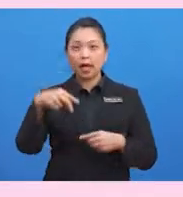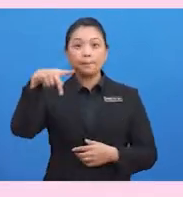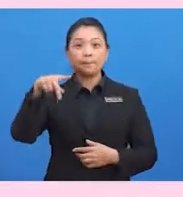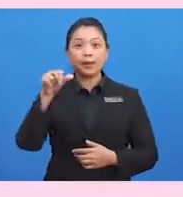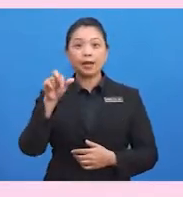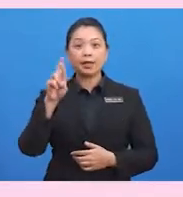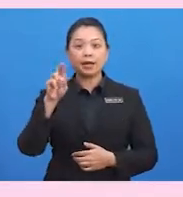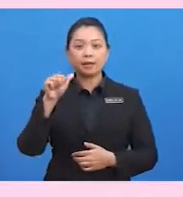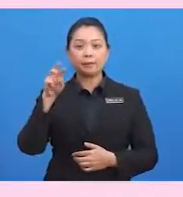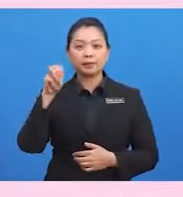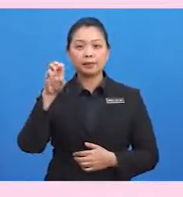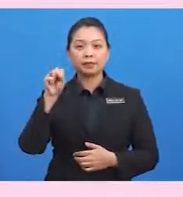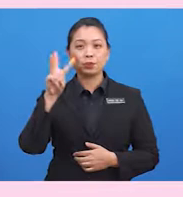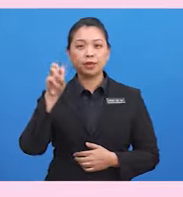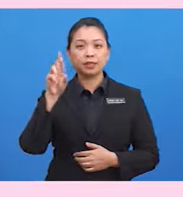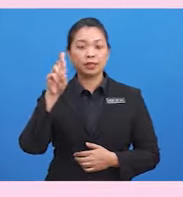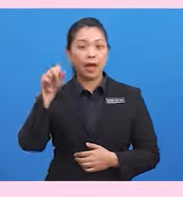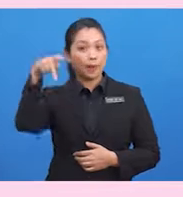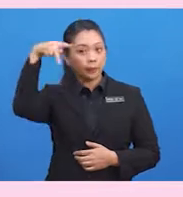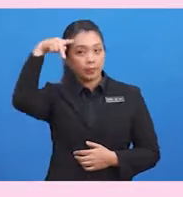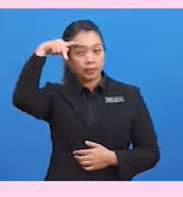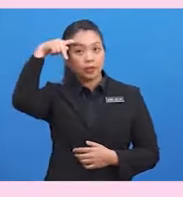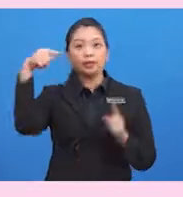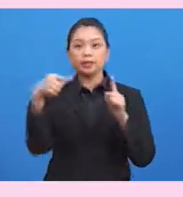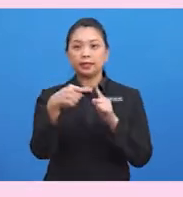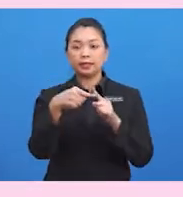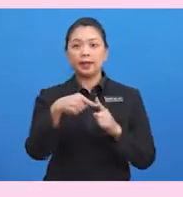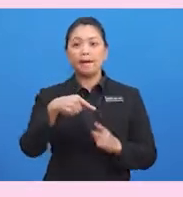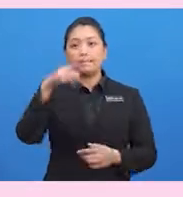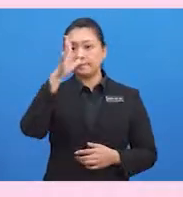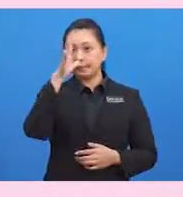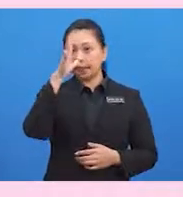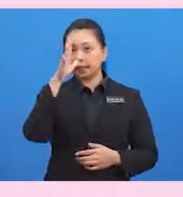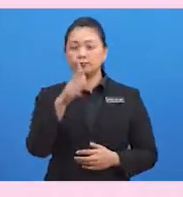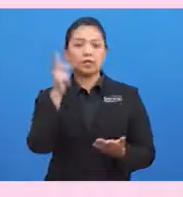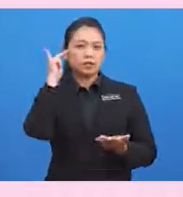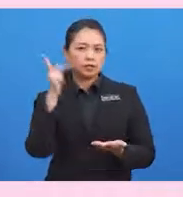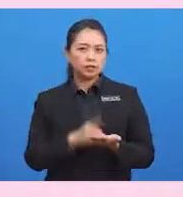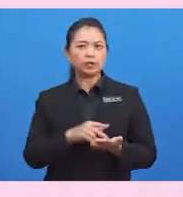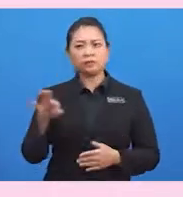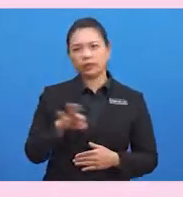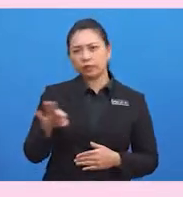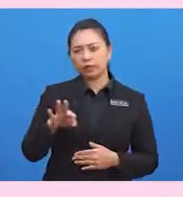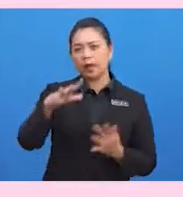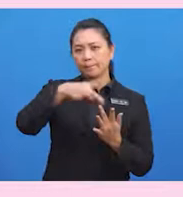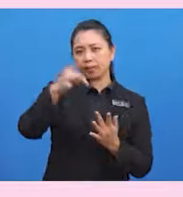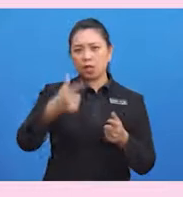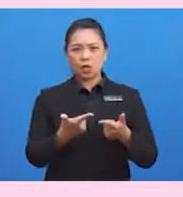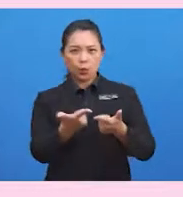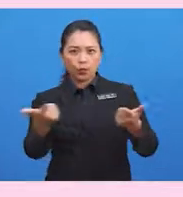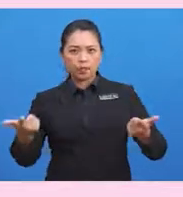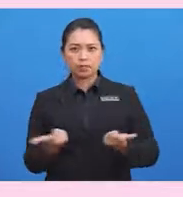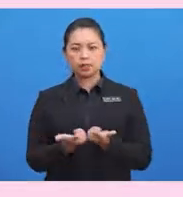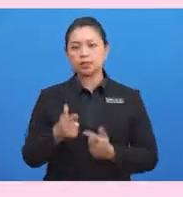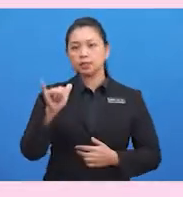kemelak ke dan mengenal pasti faktur-faktur pemilihan Merak ke sebagai sebuah lokasi yang